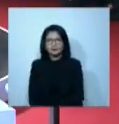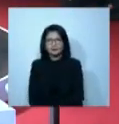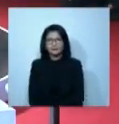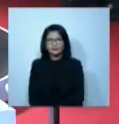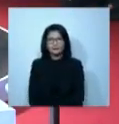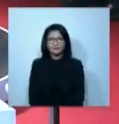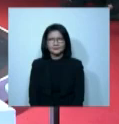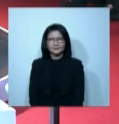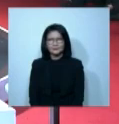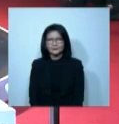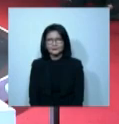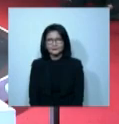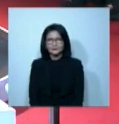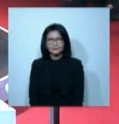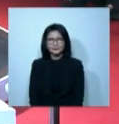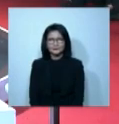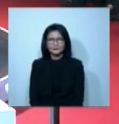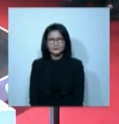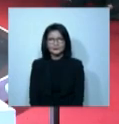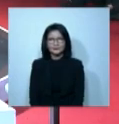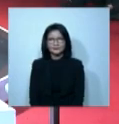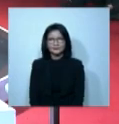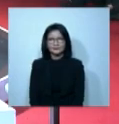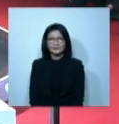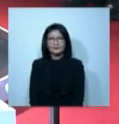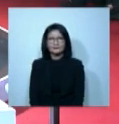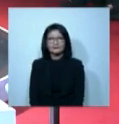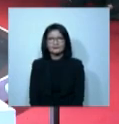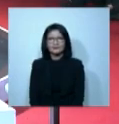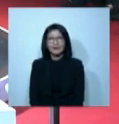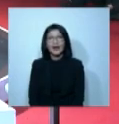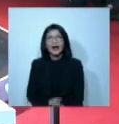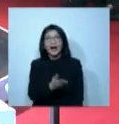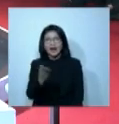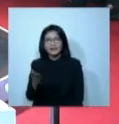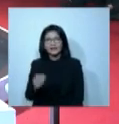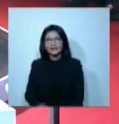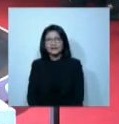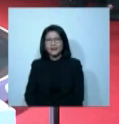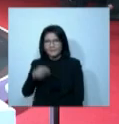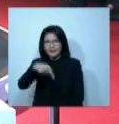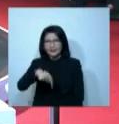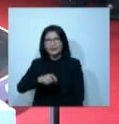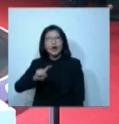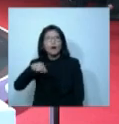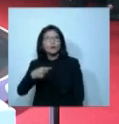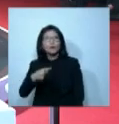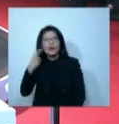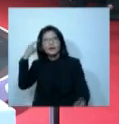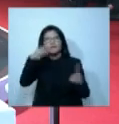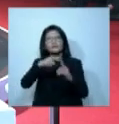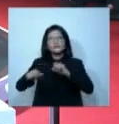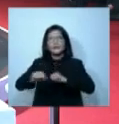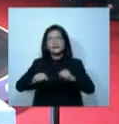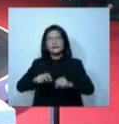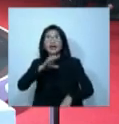begini, dalam debat apapun gitu ya, dalam forum apapun yang biasanya menjadi narasumber